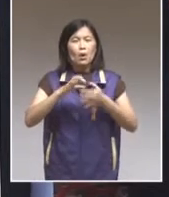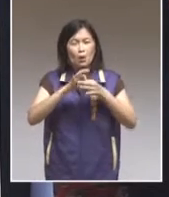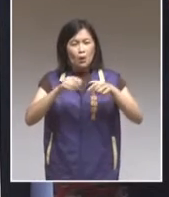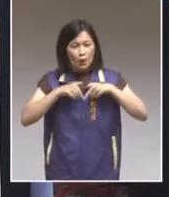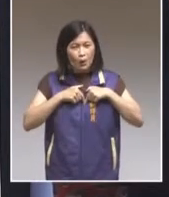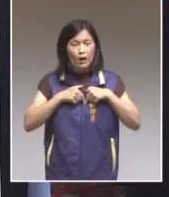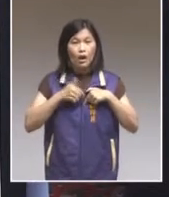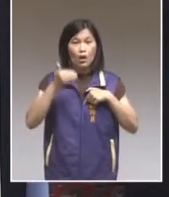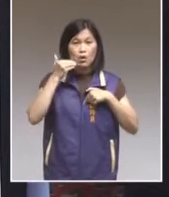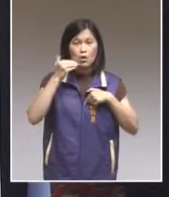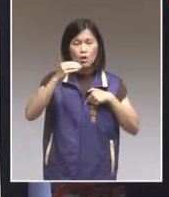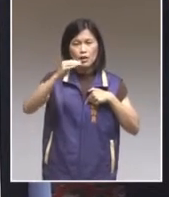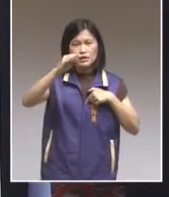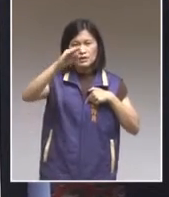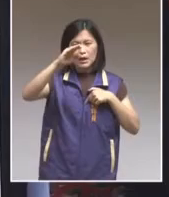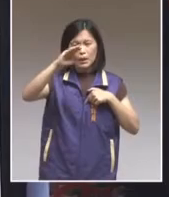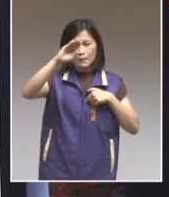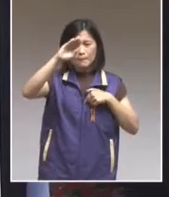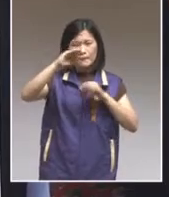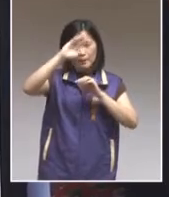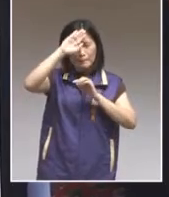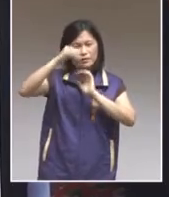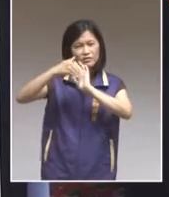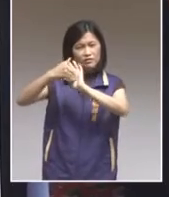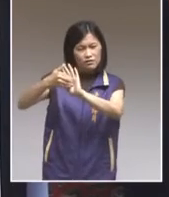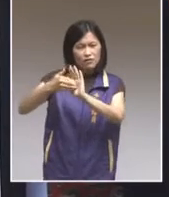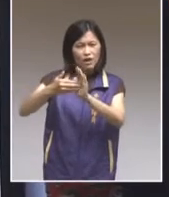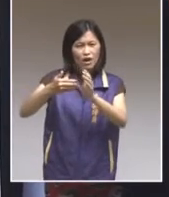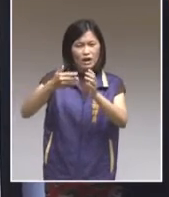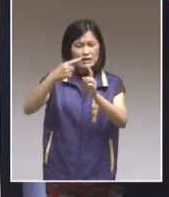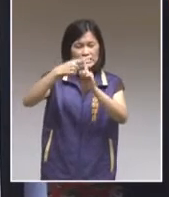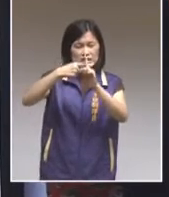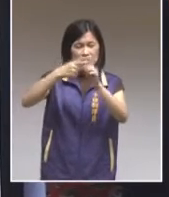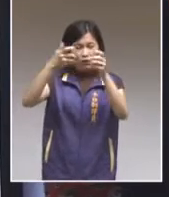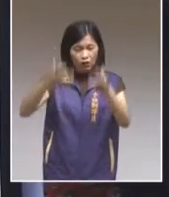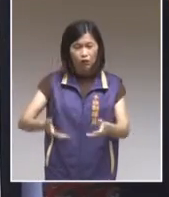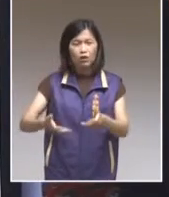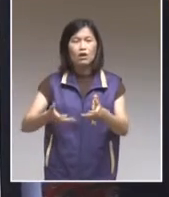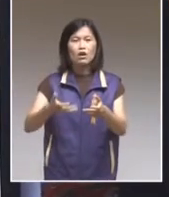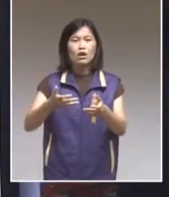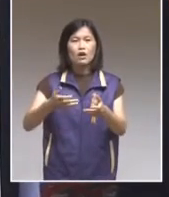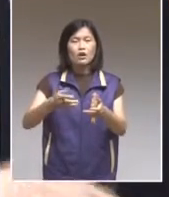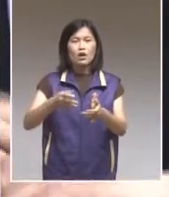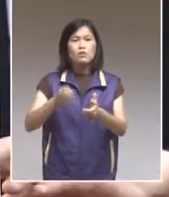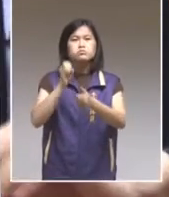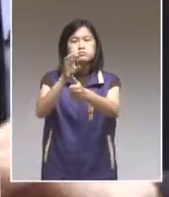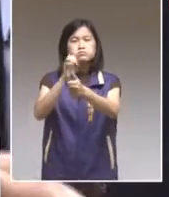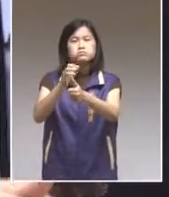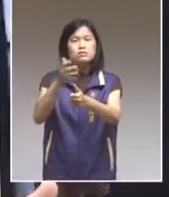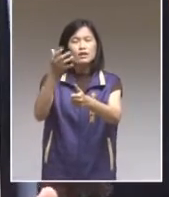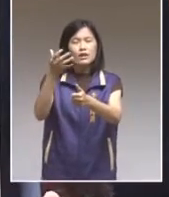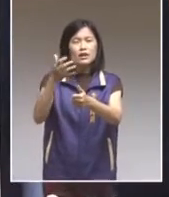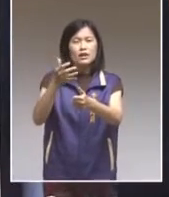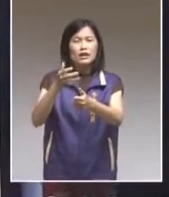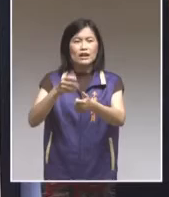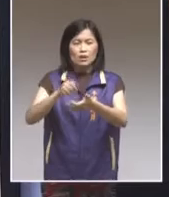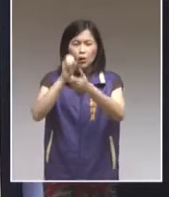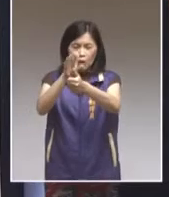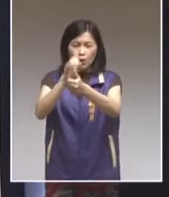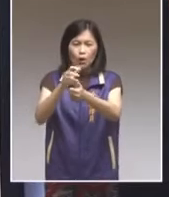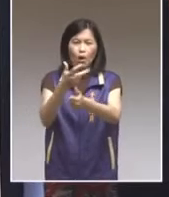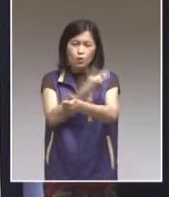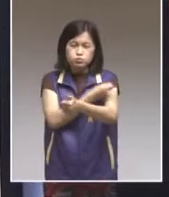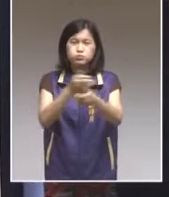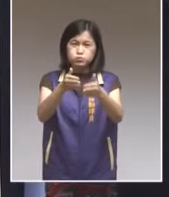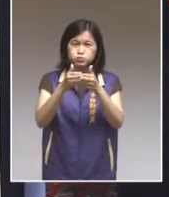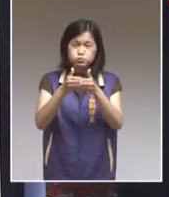防重度的角度来讲啊，要强烈建议儿童还是要施打。那这里有几个建议施